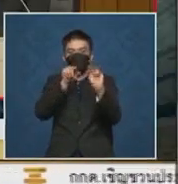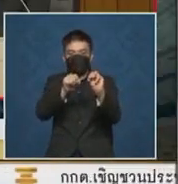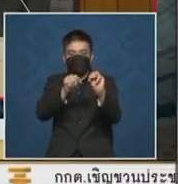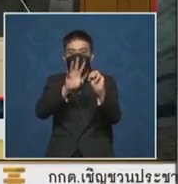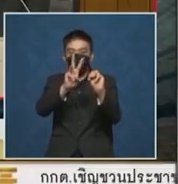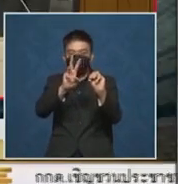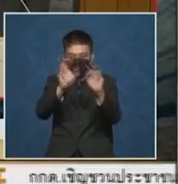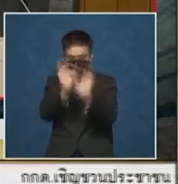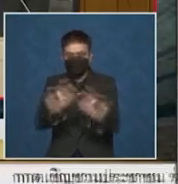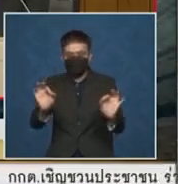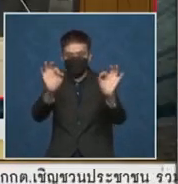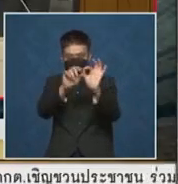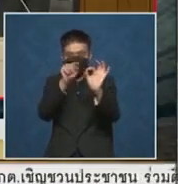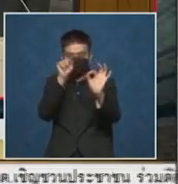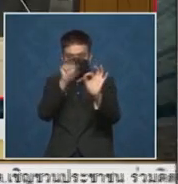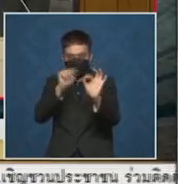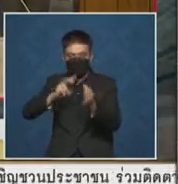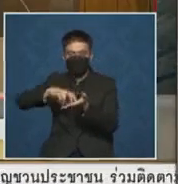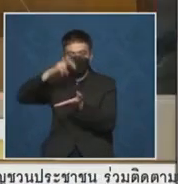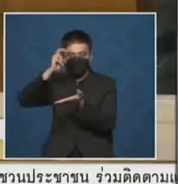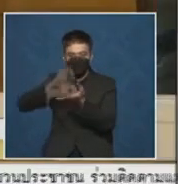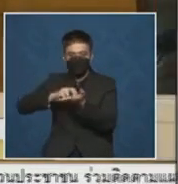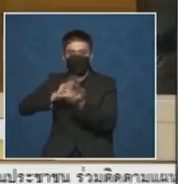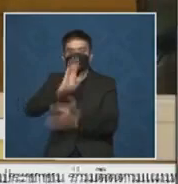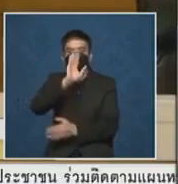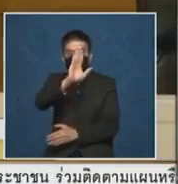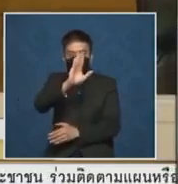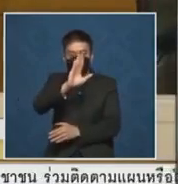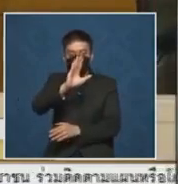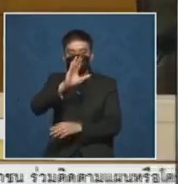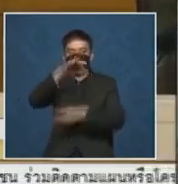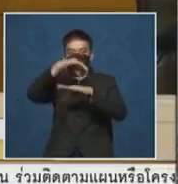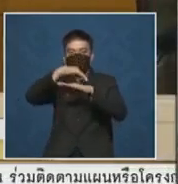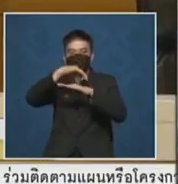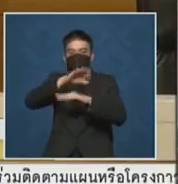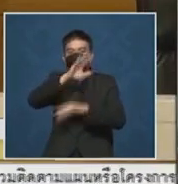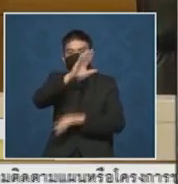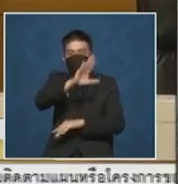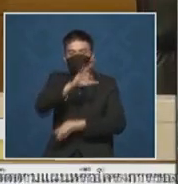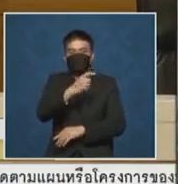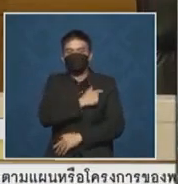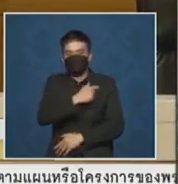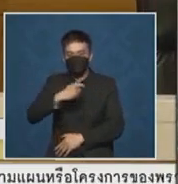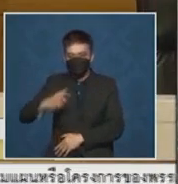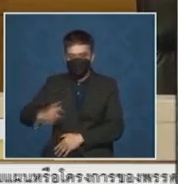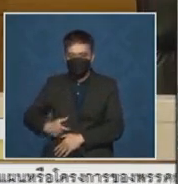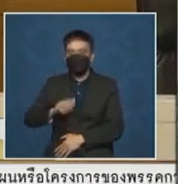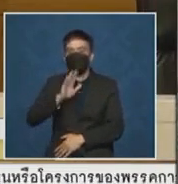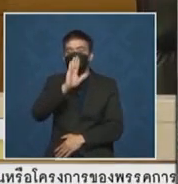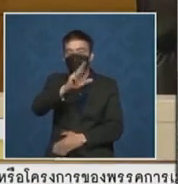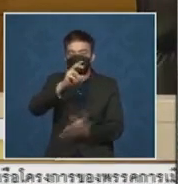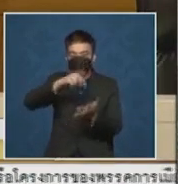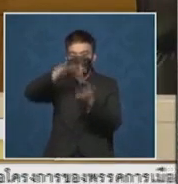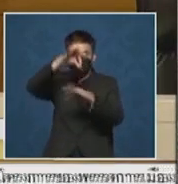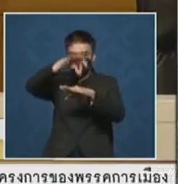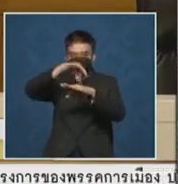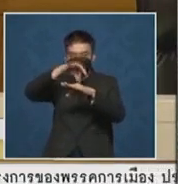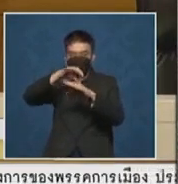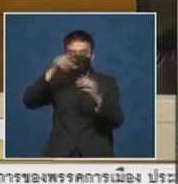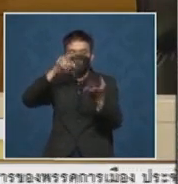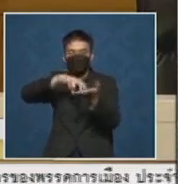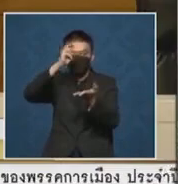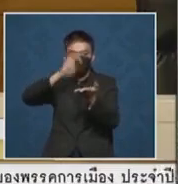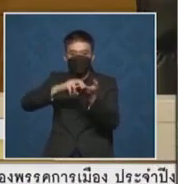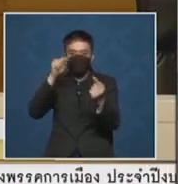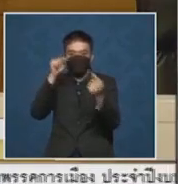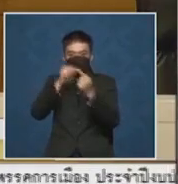กันมีคดีของนักการเมืองพรรคการเมืองที่เข้าไปมีส่วนได้เสียอยู่เยอะเพราะฉะนั้นมีโจทย์เยอะพูดง่ายๆมีคน